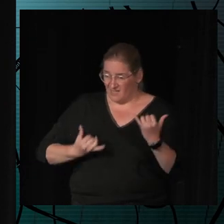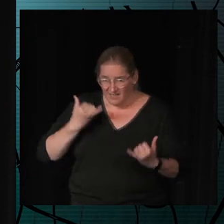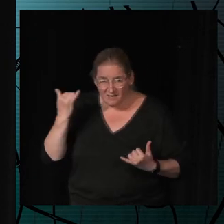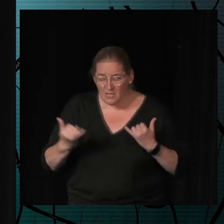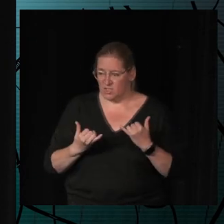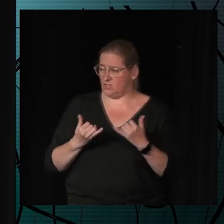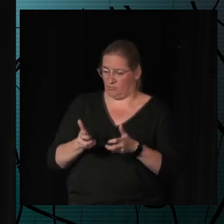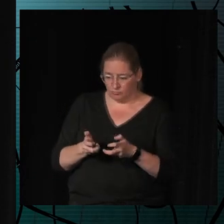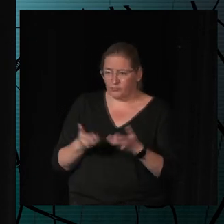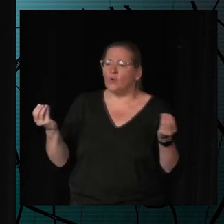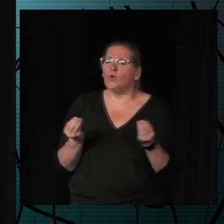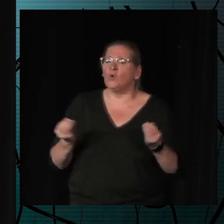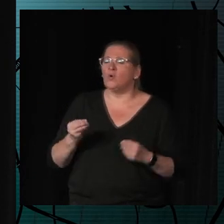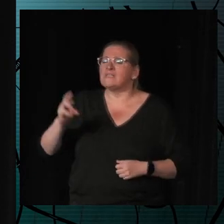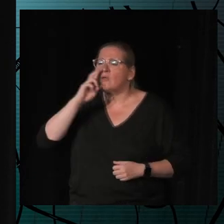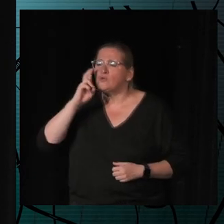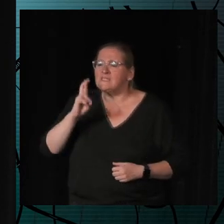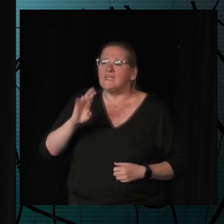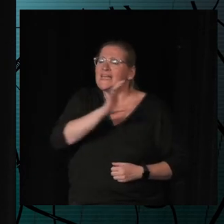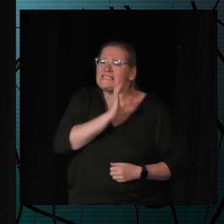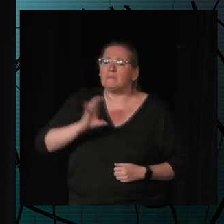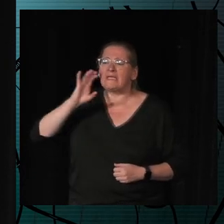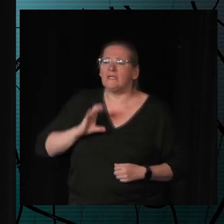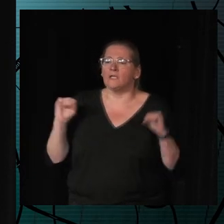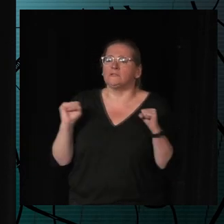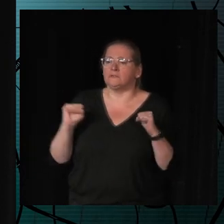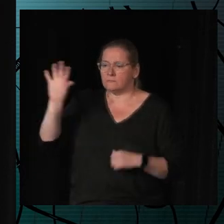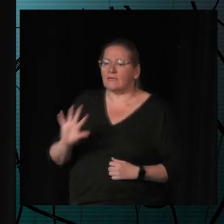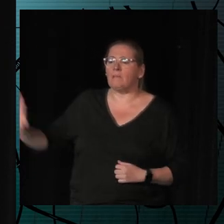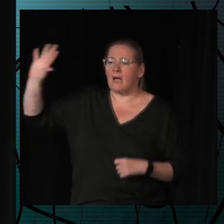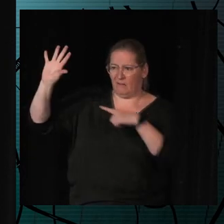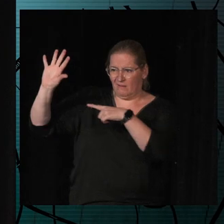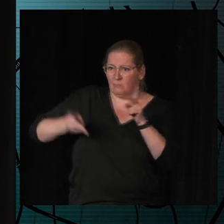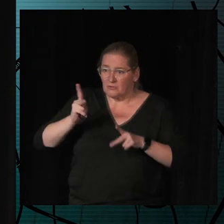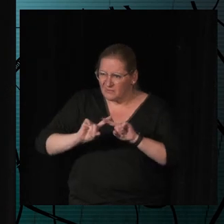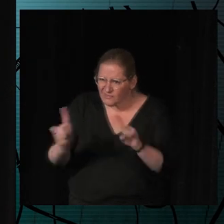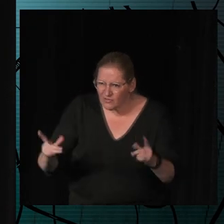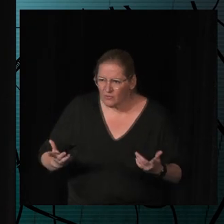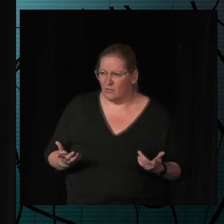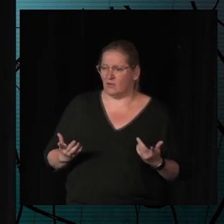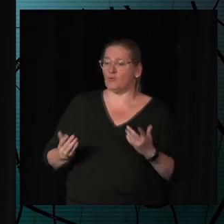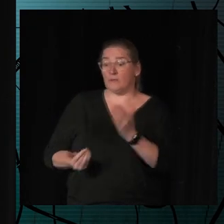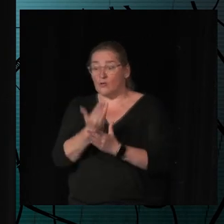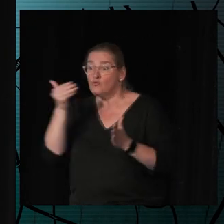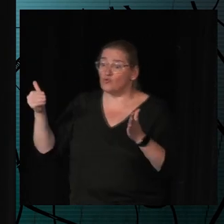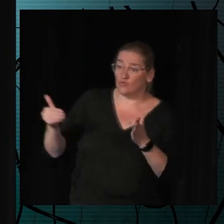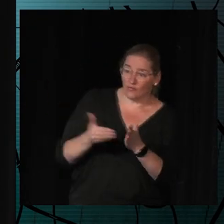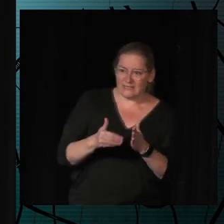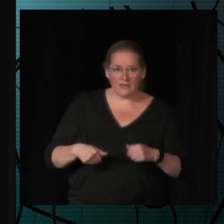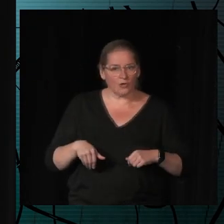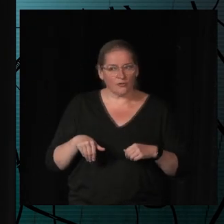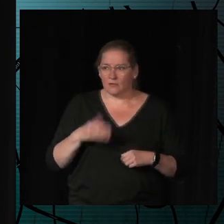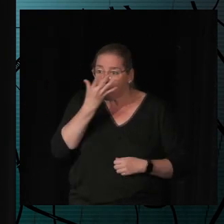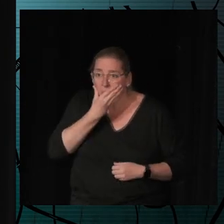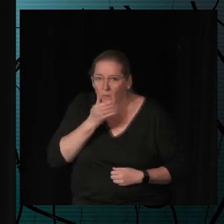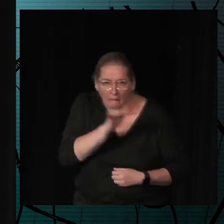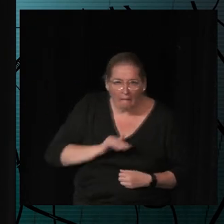je sais pas moi en Sibérie que est-ce que ça changerait fondamentalement l'expérience dans horizon est-ce que si on était en Nouvelle-Zélande est-ce qu'on aurait l'impression d'être dépaysé de la même manière est-ce